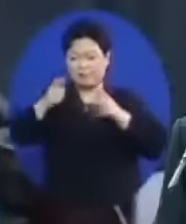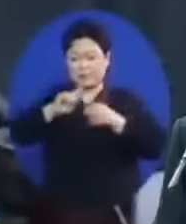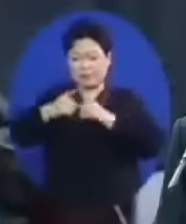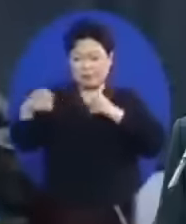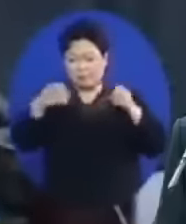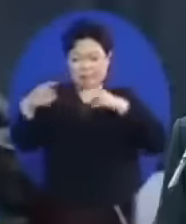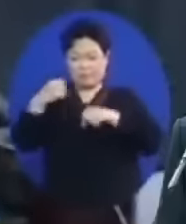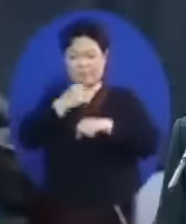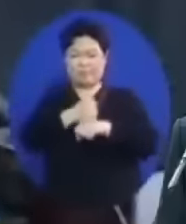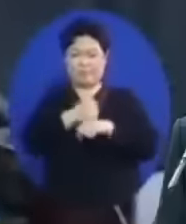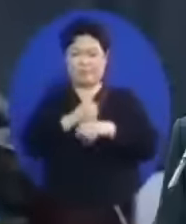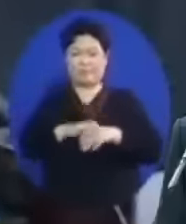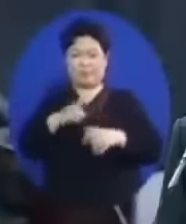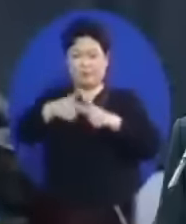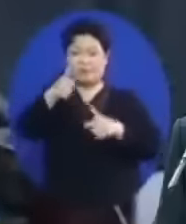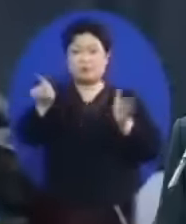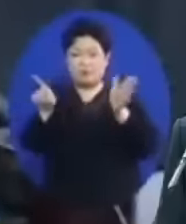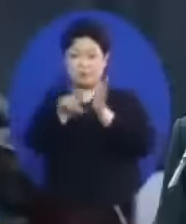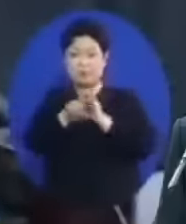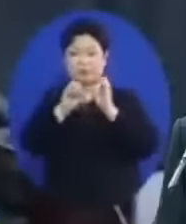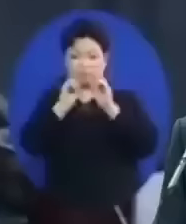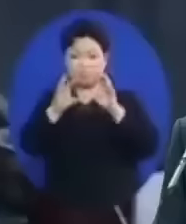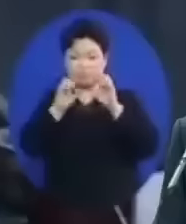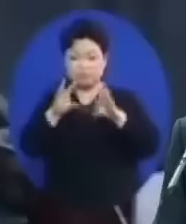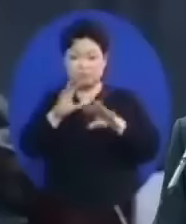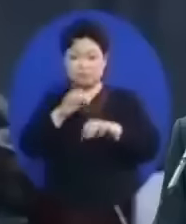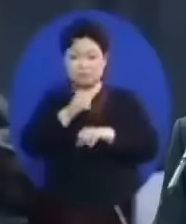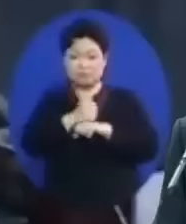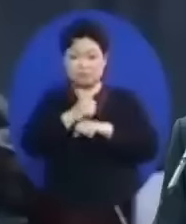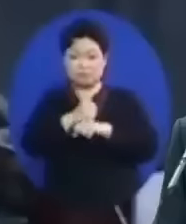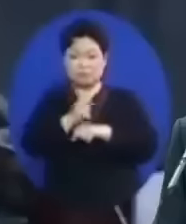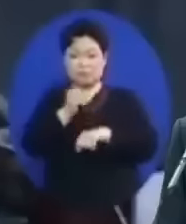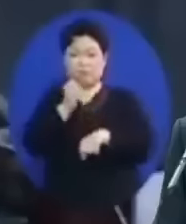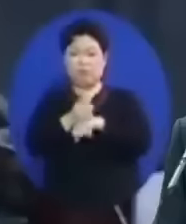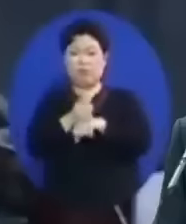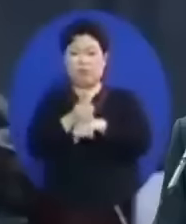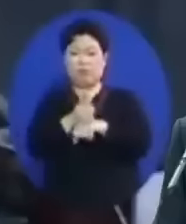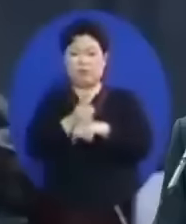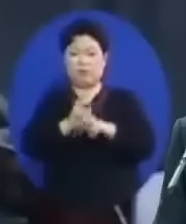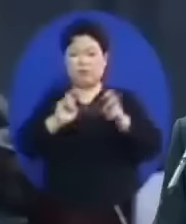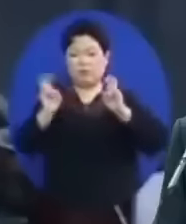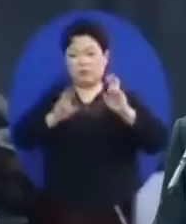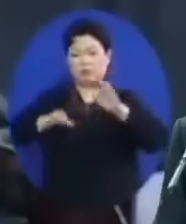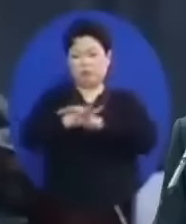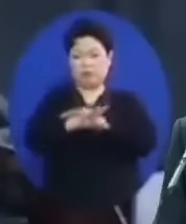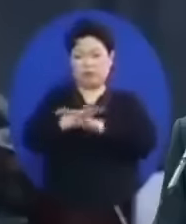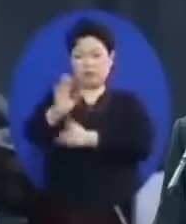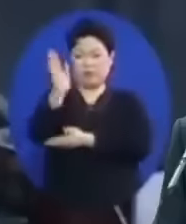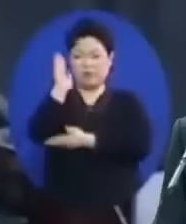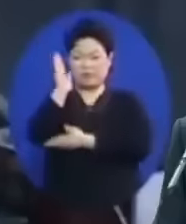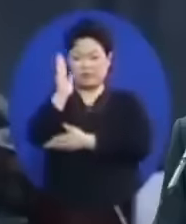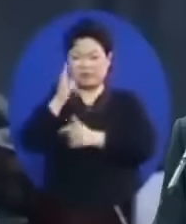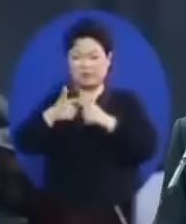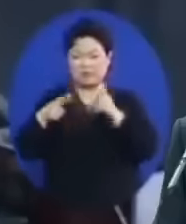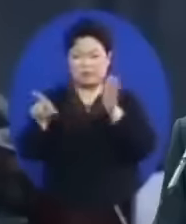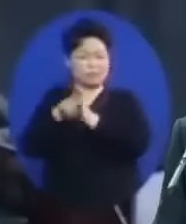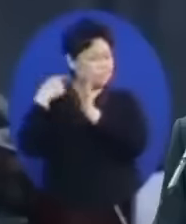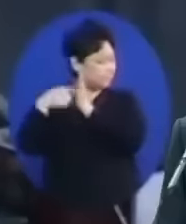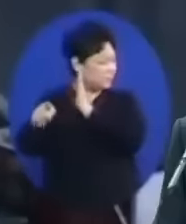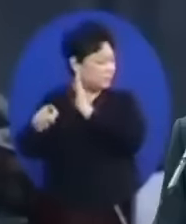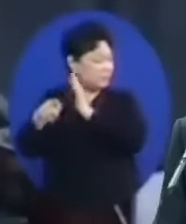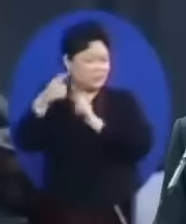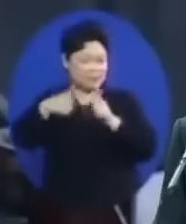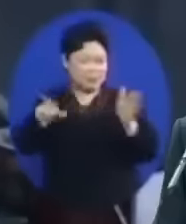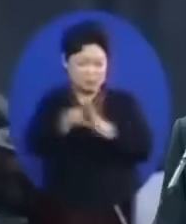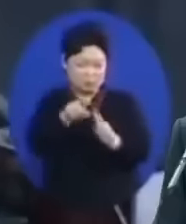먹는데 예수 믿으라고 전도를 내가 입에 하면 당장 사업 투자에 대한 이야기만 했습니다. 예수 믿고